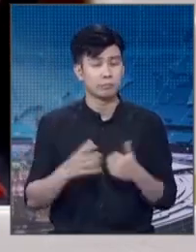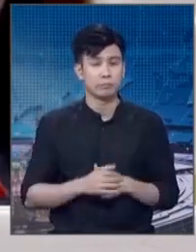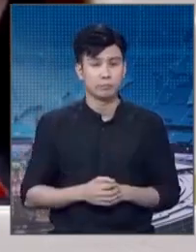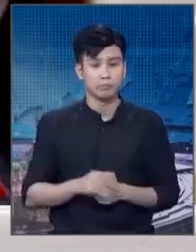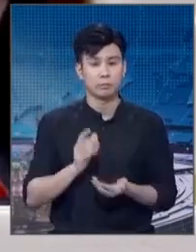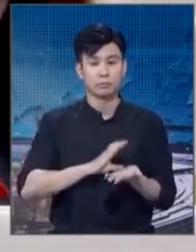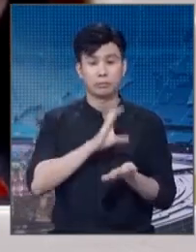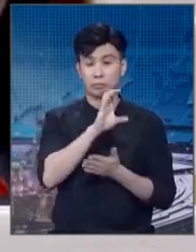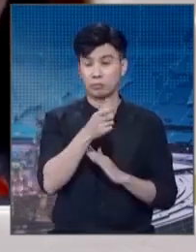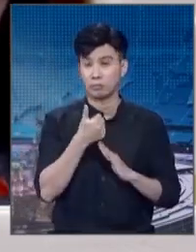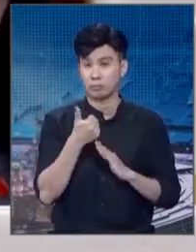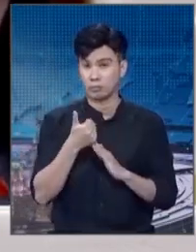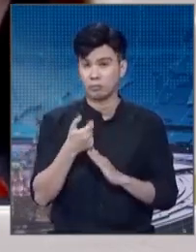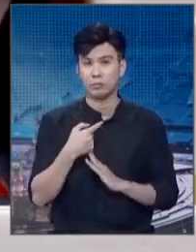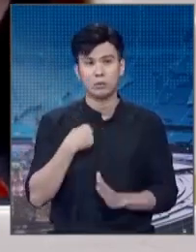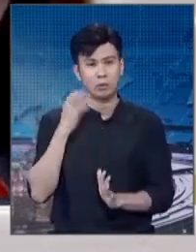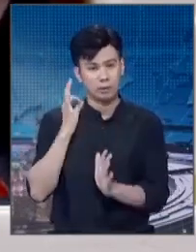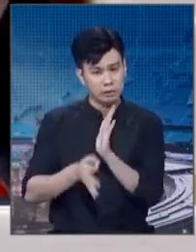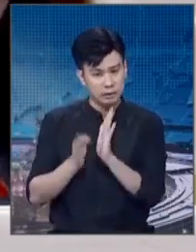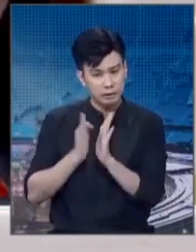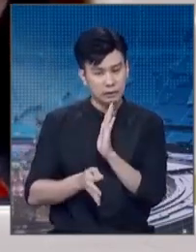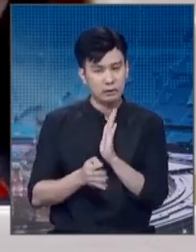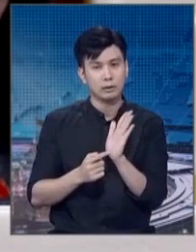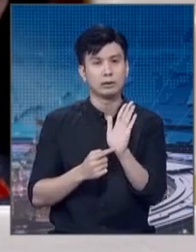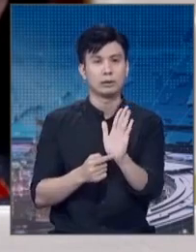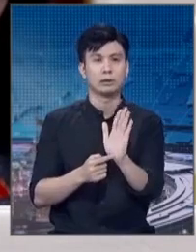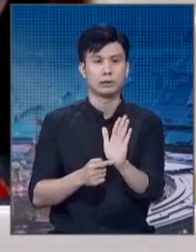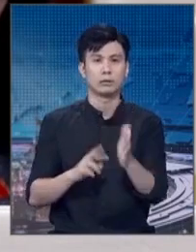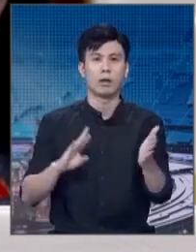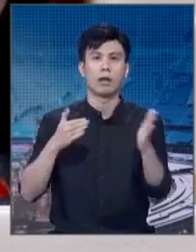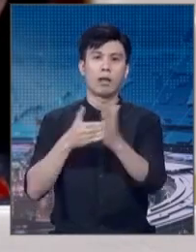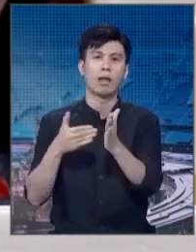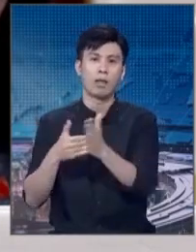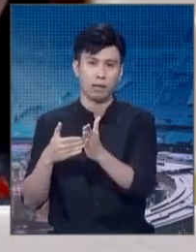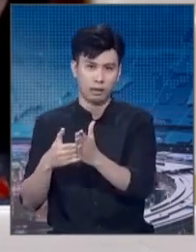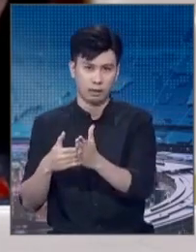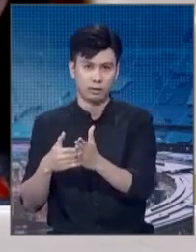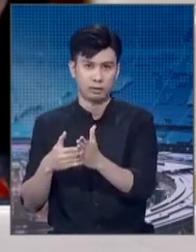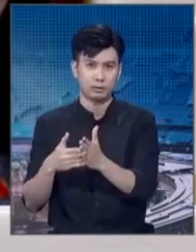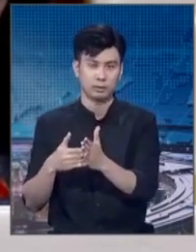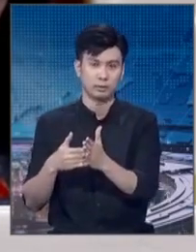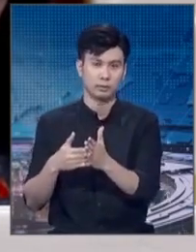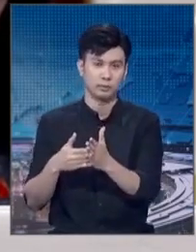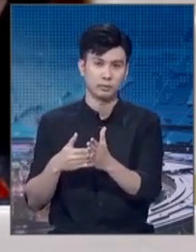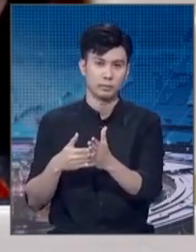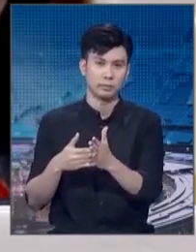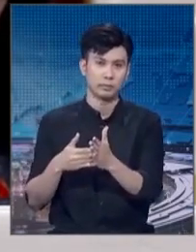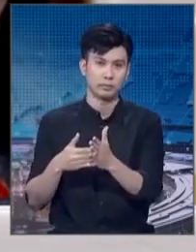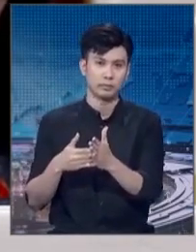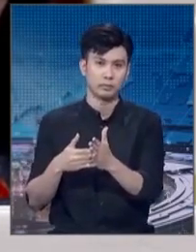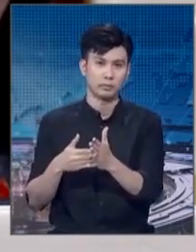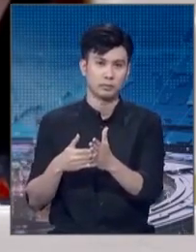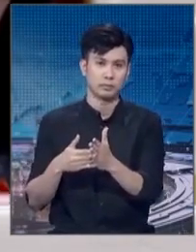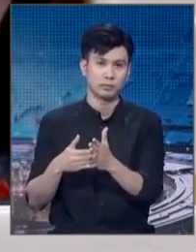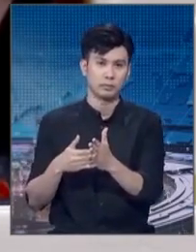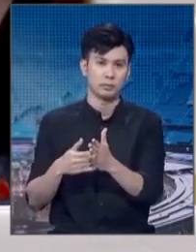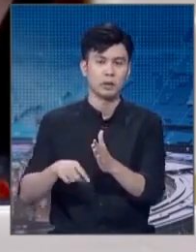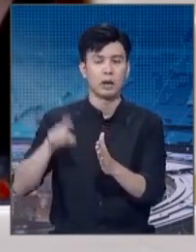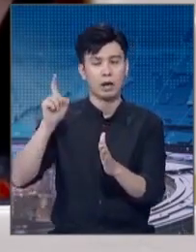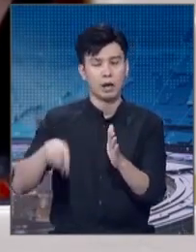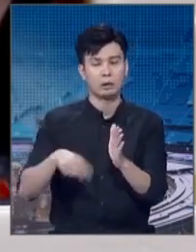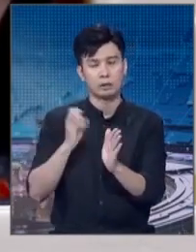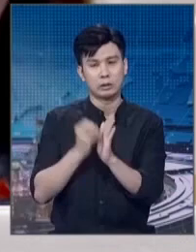đầu tư công thì tôi cũng xin giải trình thế này. Thực ra đây cũng là một cái vướng mắc, mà cái vướng mắc này chắc là phải cần có sự giải thích